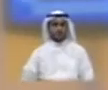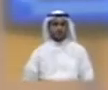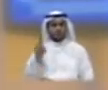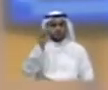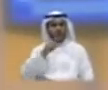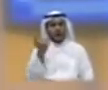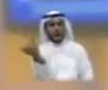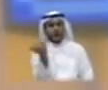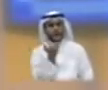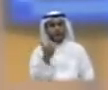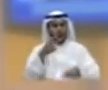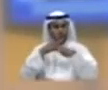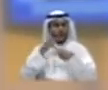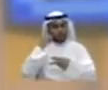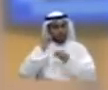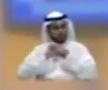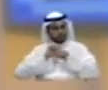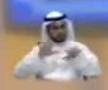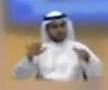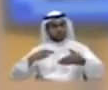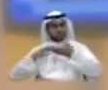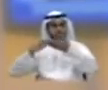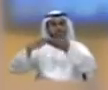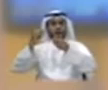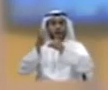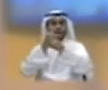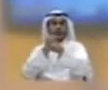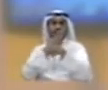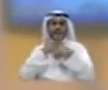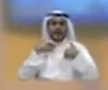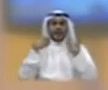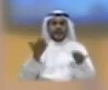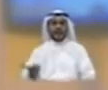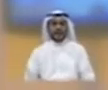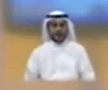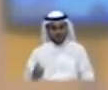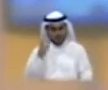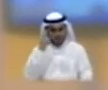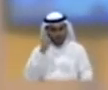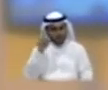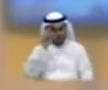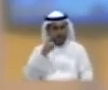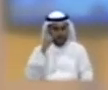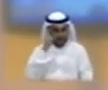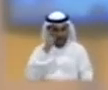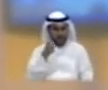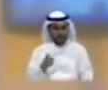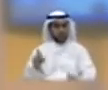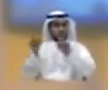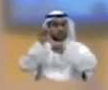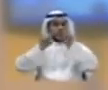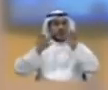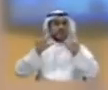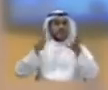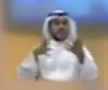الكويت بنشر العلم والمعرفة وربط ذلك بالمساعدات بالعمل الخيري، خاصة بان عندما تقوم يعني دولة الكويت بعمل